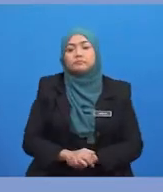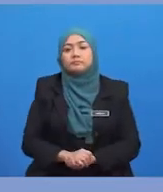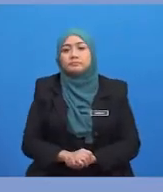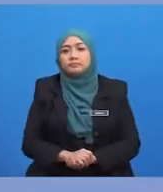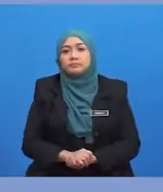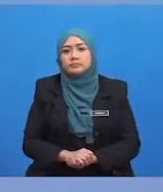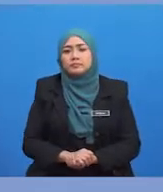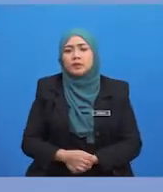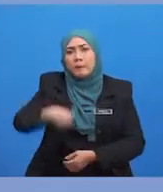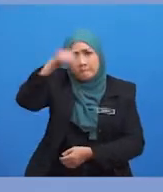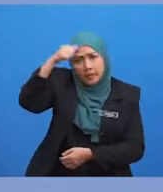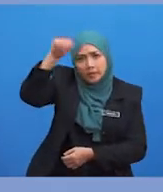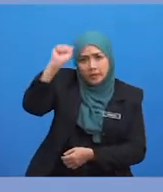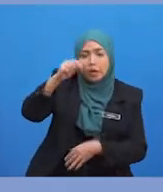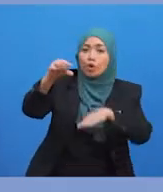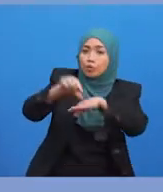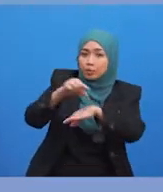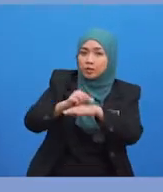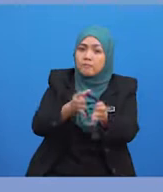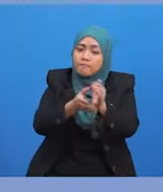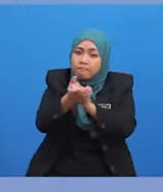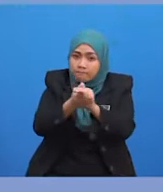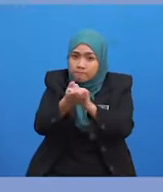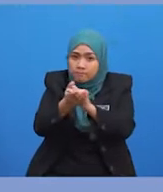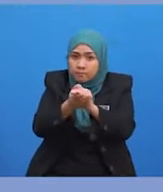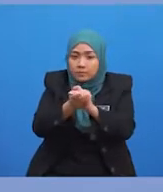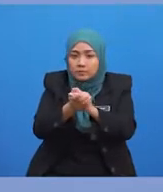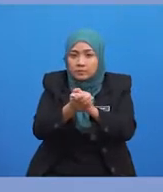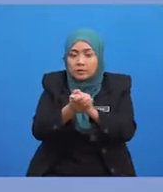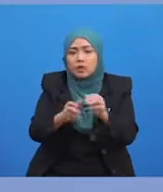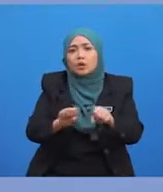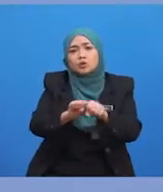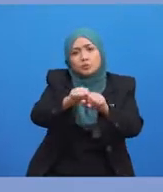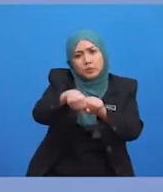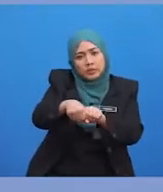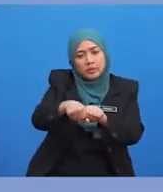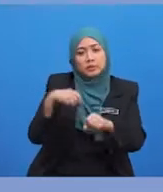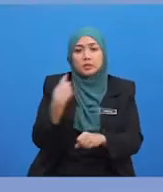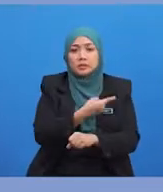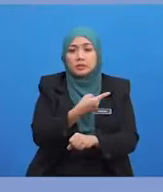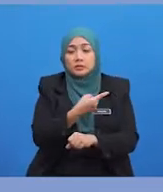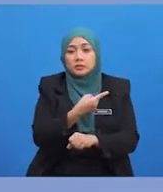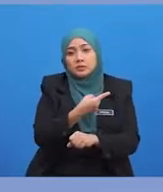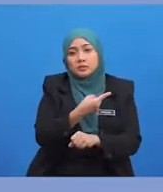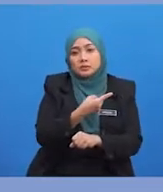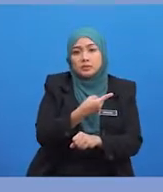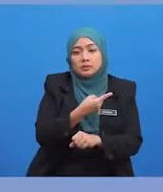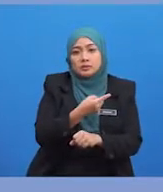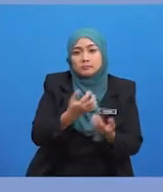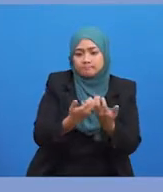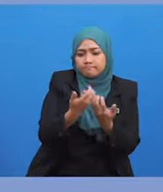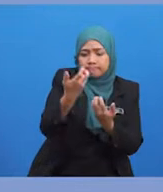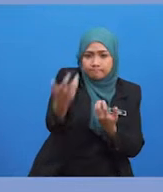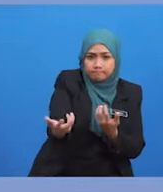Mandi dengan menggunakan sabun agar kita terelak daripada penyakit.